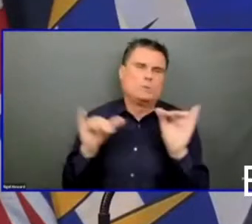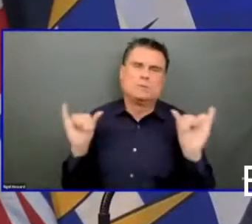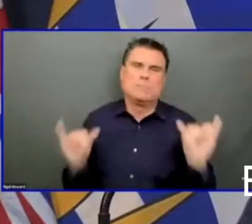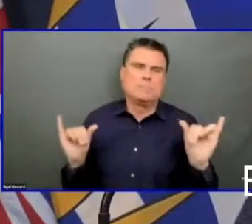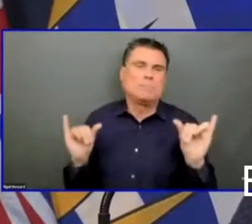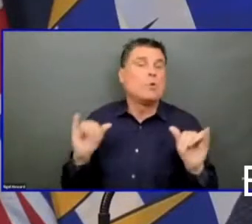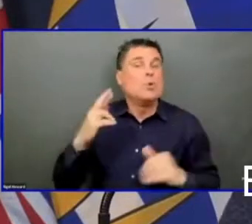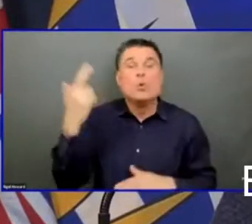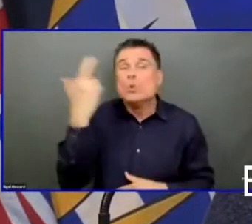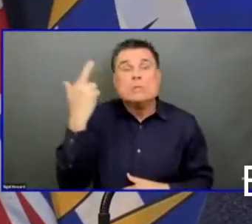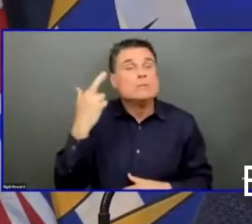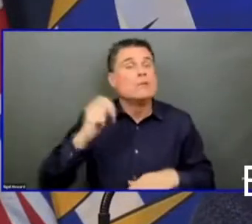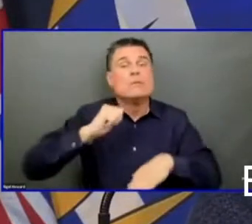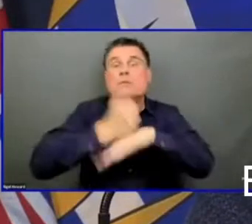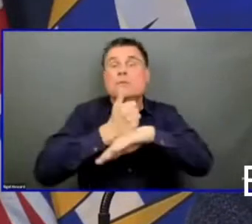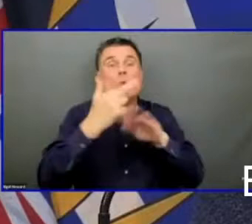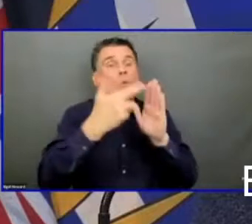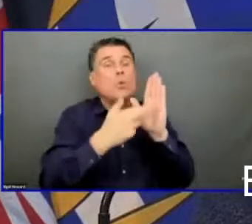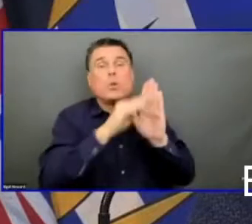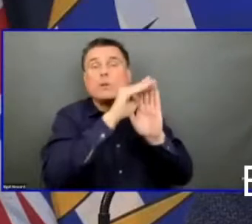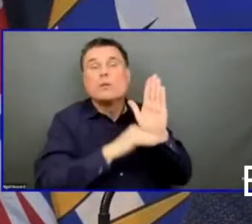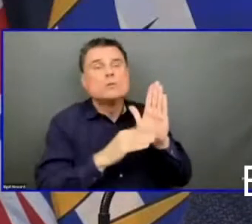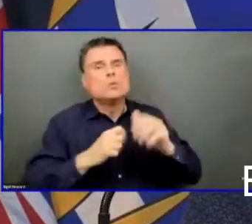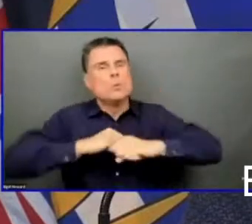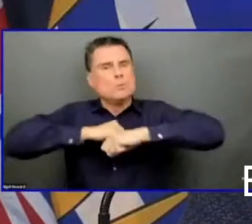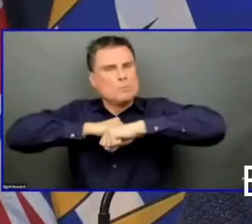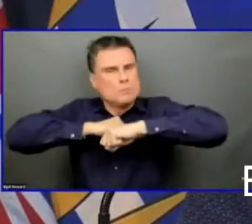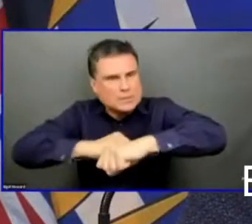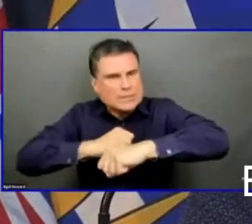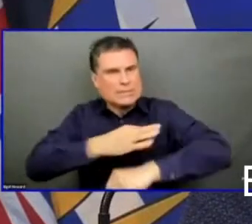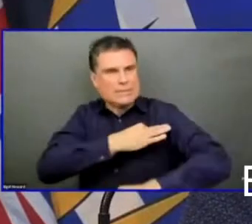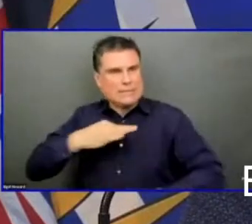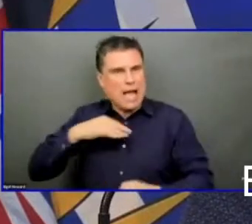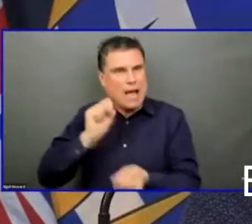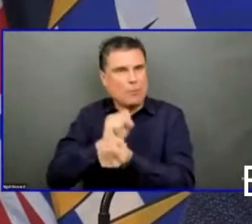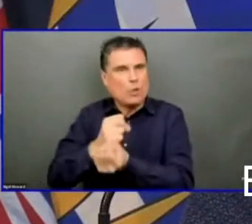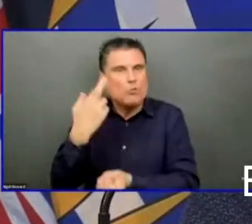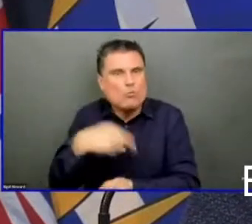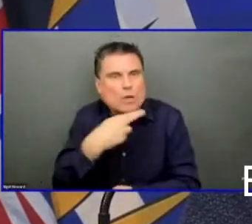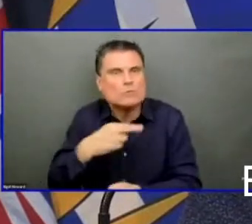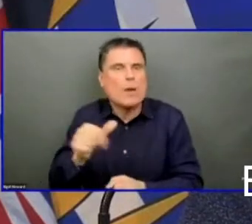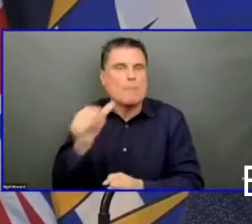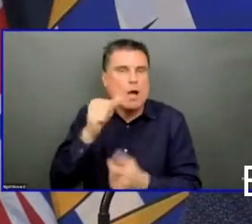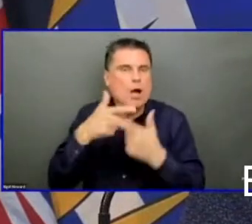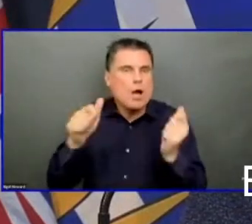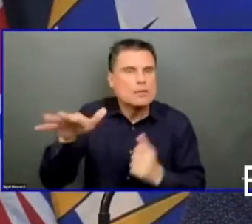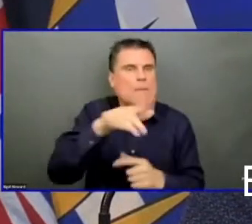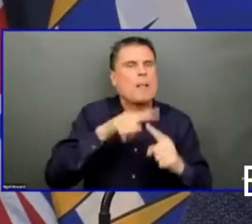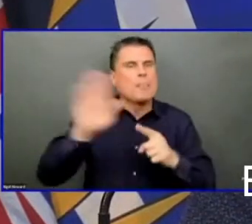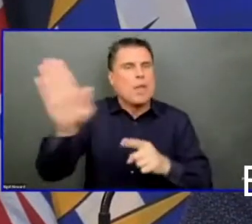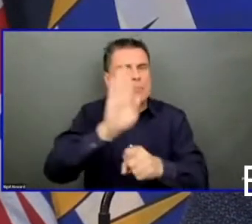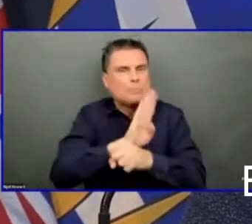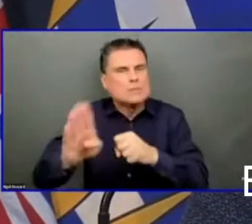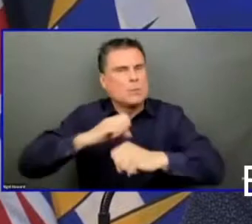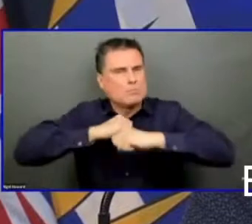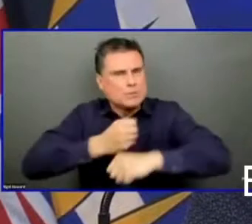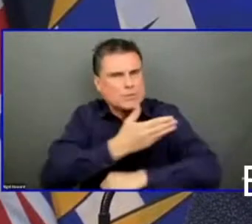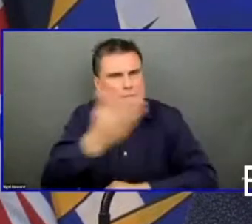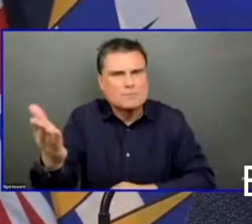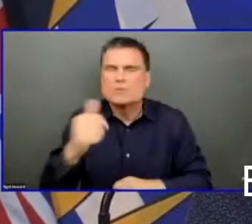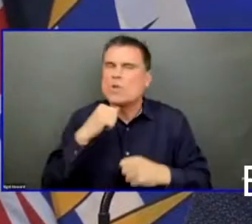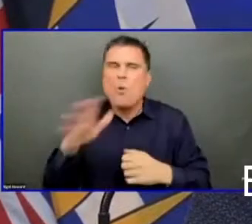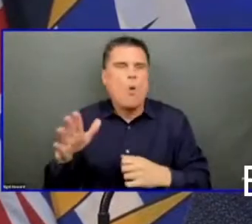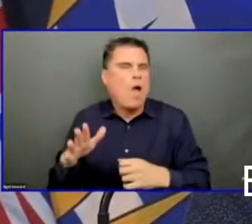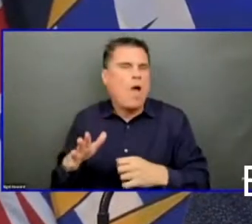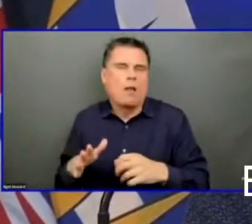，8点钟以后全部关不允许卖酒了。所以这个他说主要是看到了过